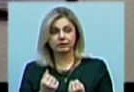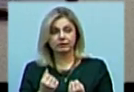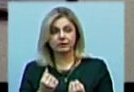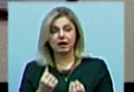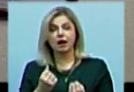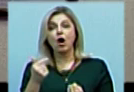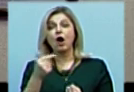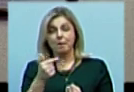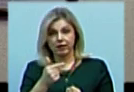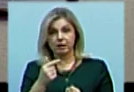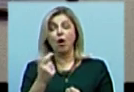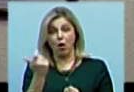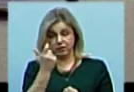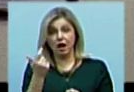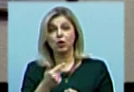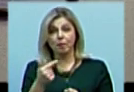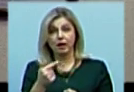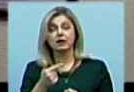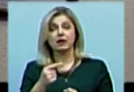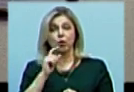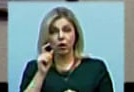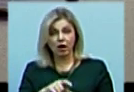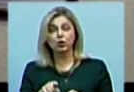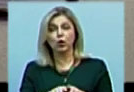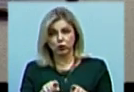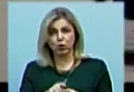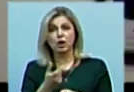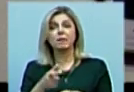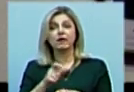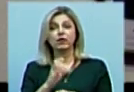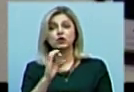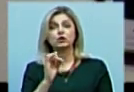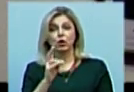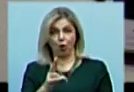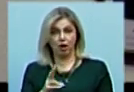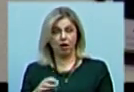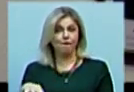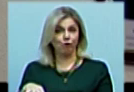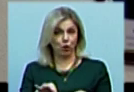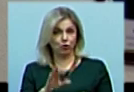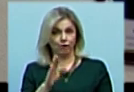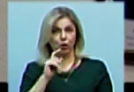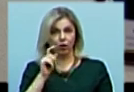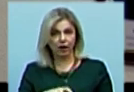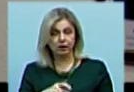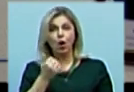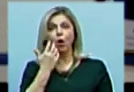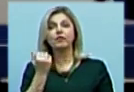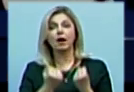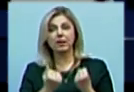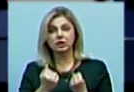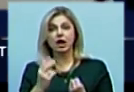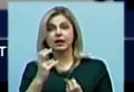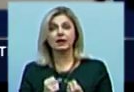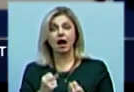керував громадянин України, і теж було перевищення сроків тимчасового ввозу. Коли транспортний засіб возиться на митну